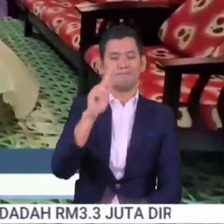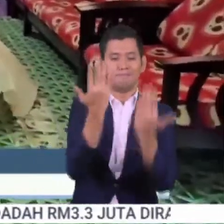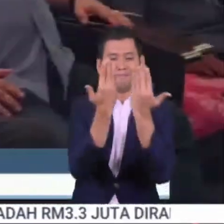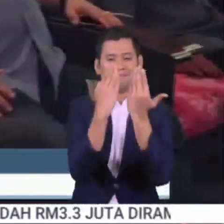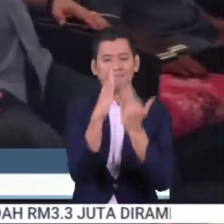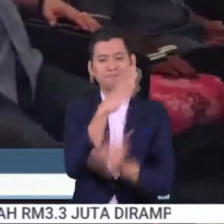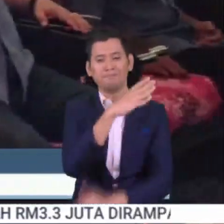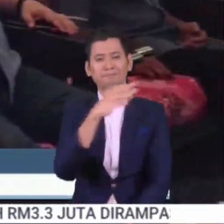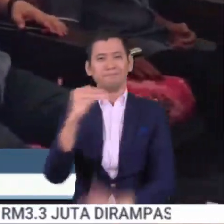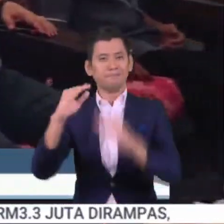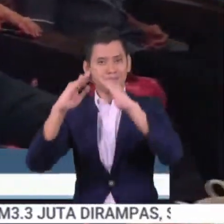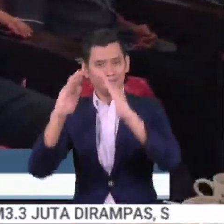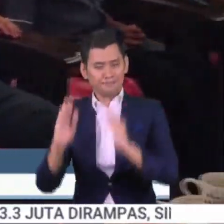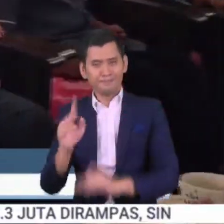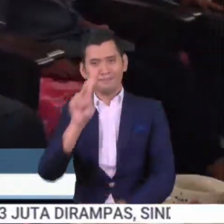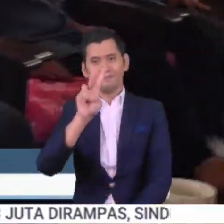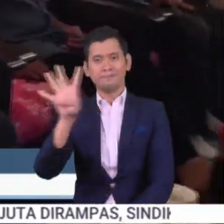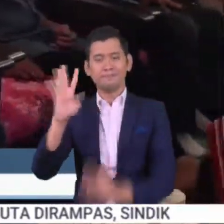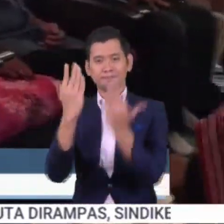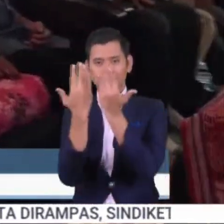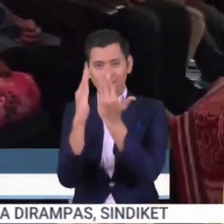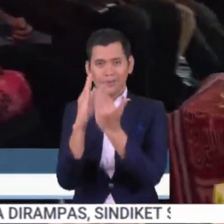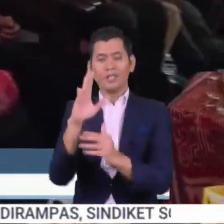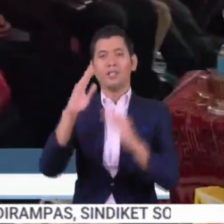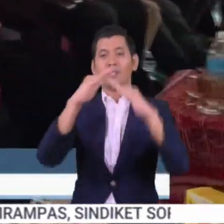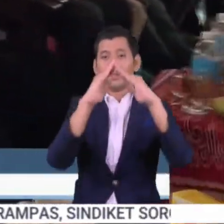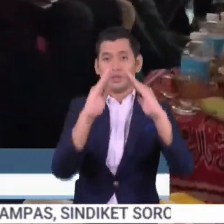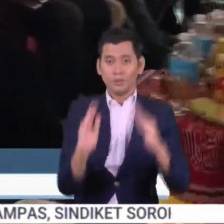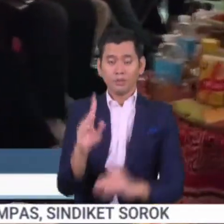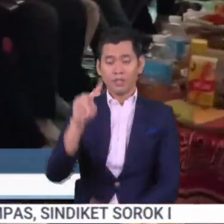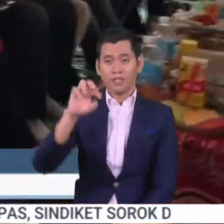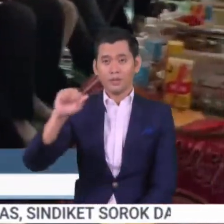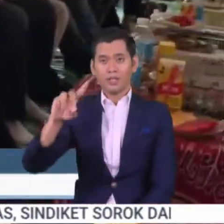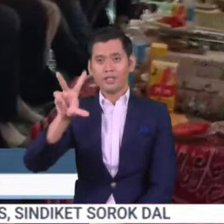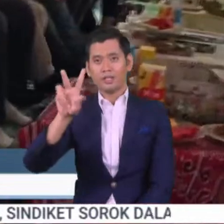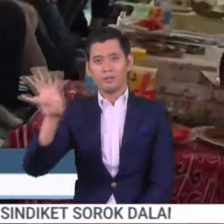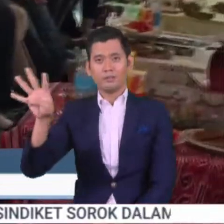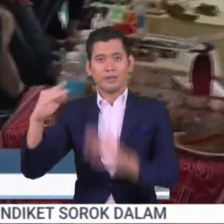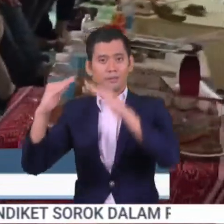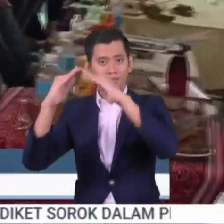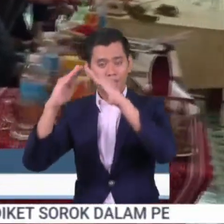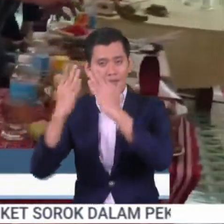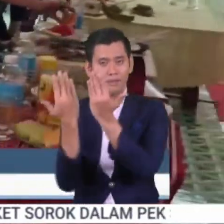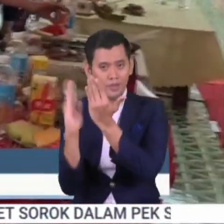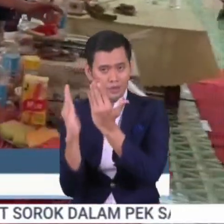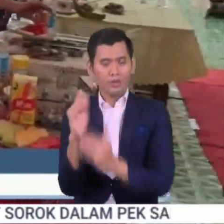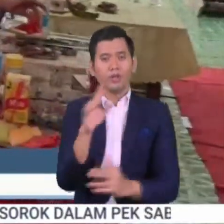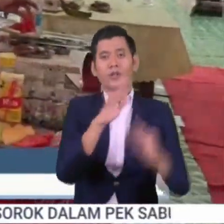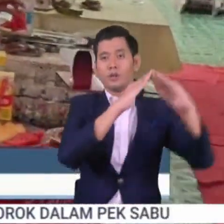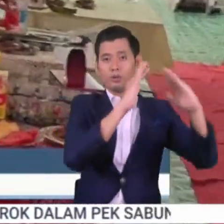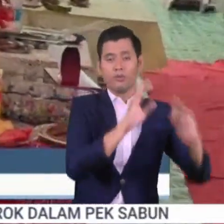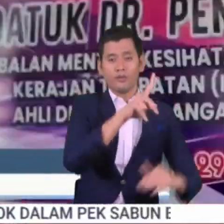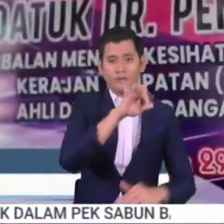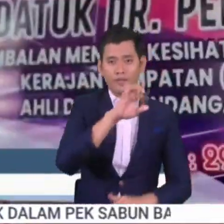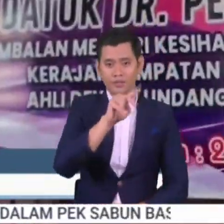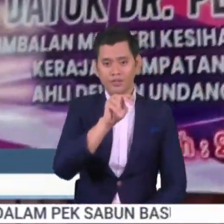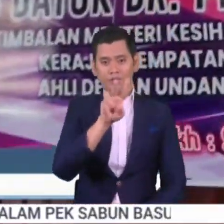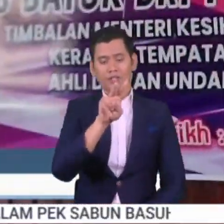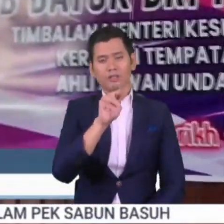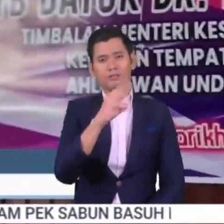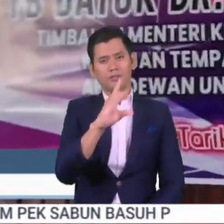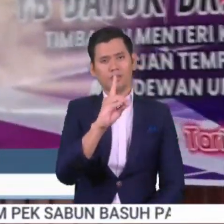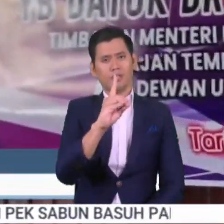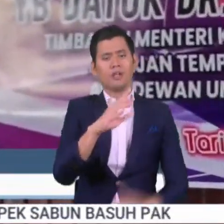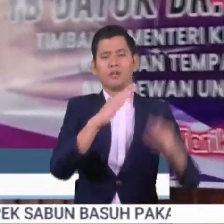Budin Sandai 24 pintu, Rumah Nawah 34 pintu, Rumah Frederick 24 pintu, Rumah